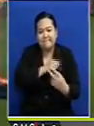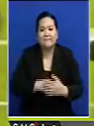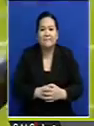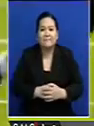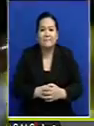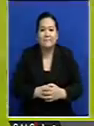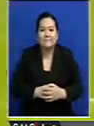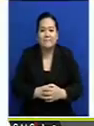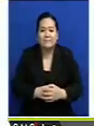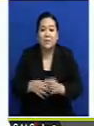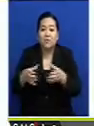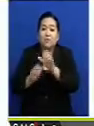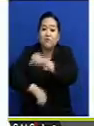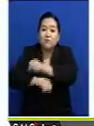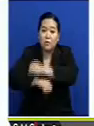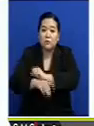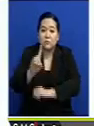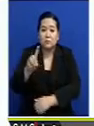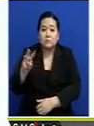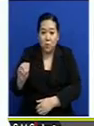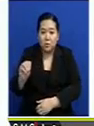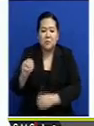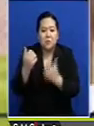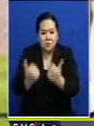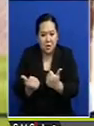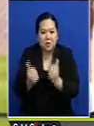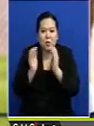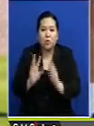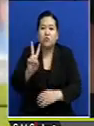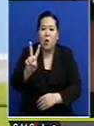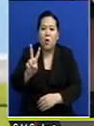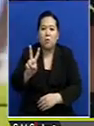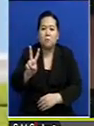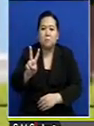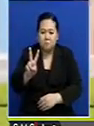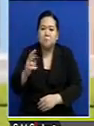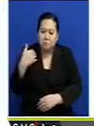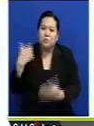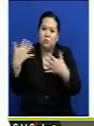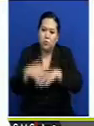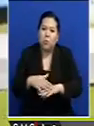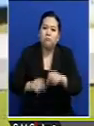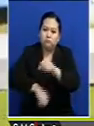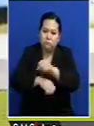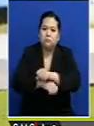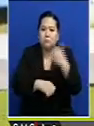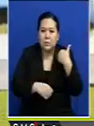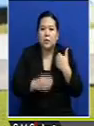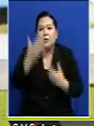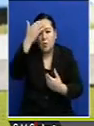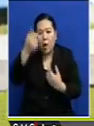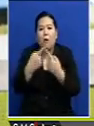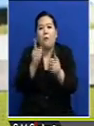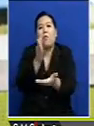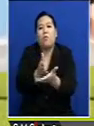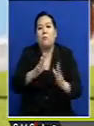ครับเกมนี้พวกเขาไม่มีในเวนซูโบติชกับแล้วก็ปาร์คจูโฮรวมไปถึงอินคายกุนดากันด้วยมีอาการบาดเจ็บทั้งห